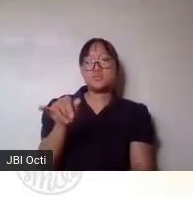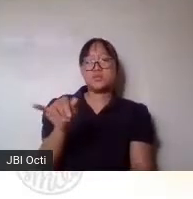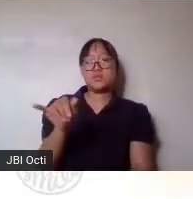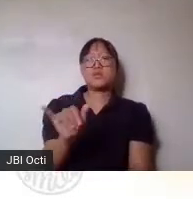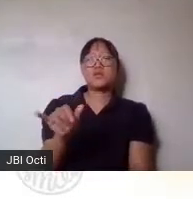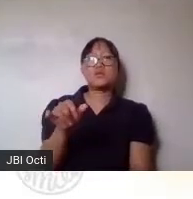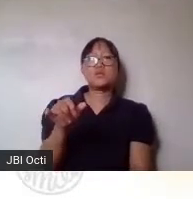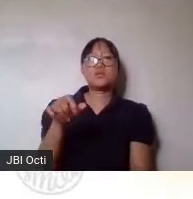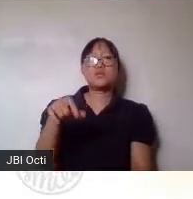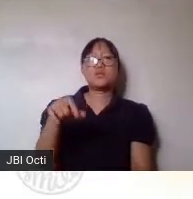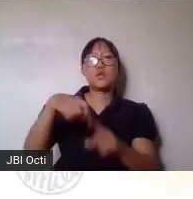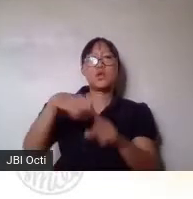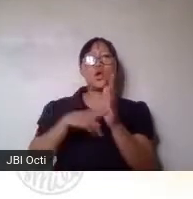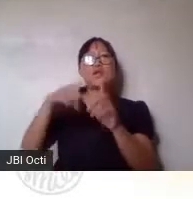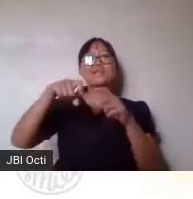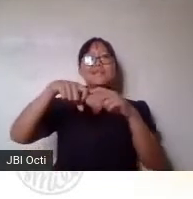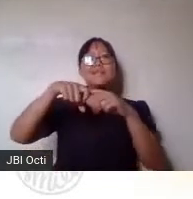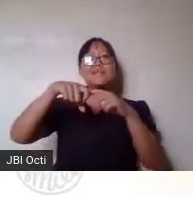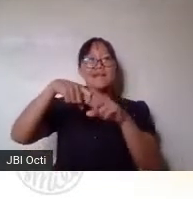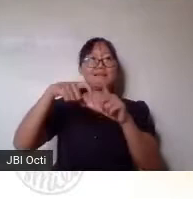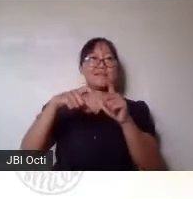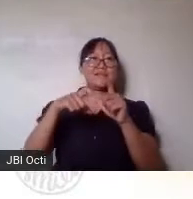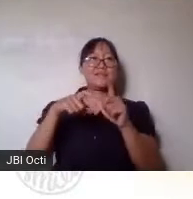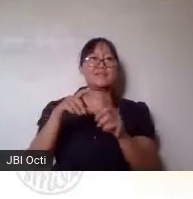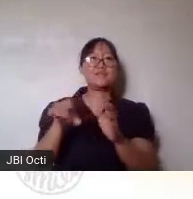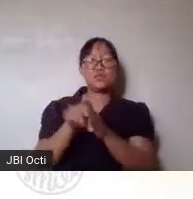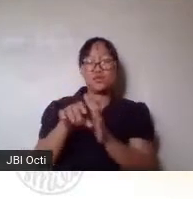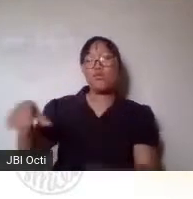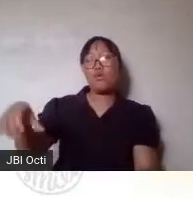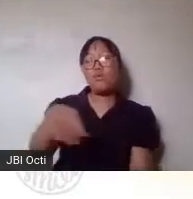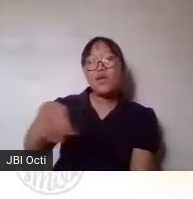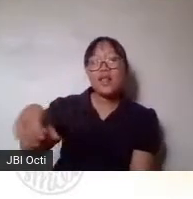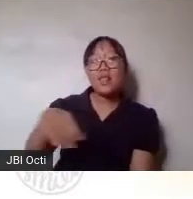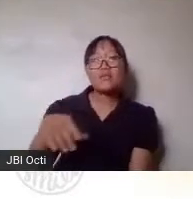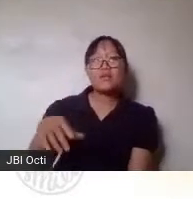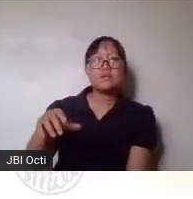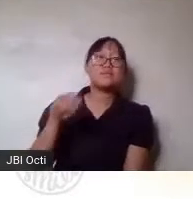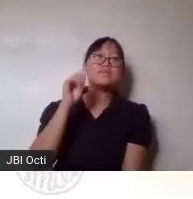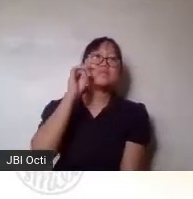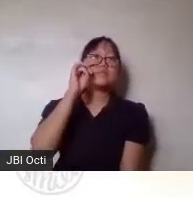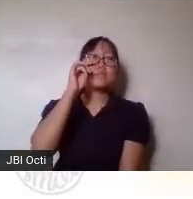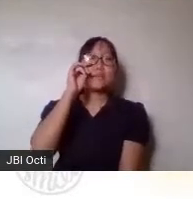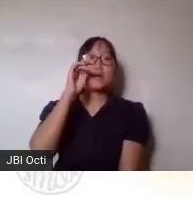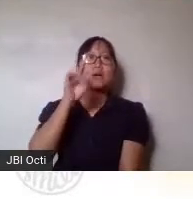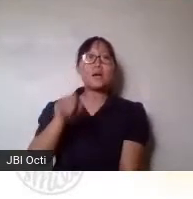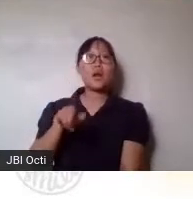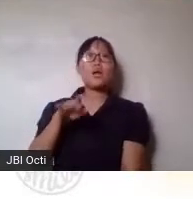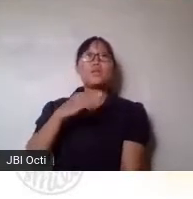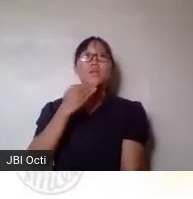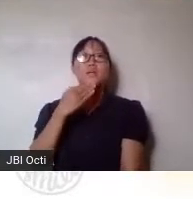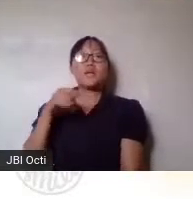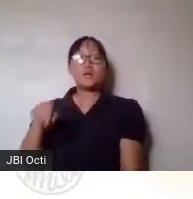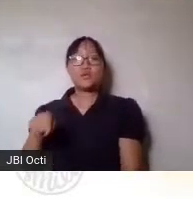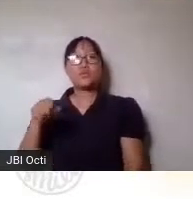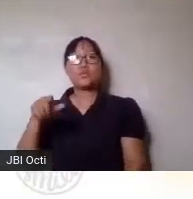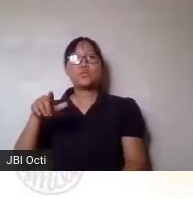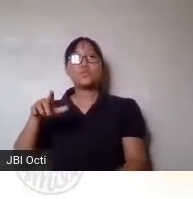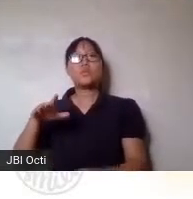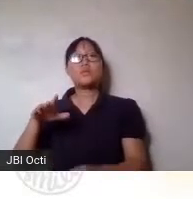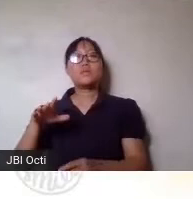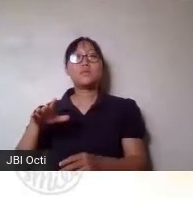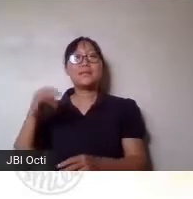kalau dari sisi ilmu kesehatan anak, ya dokter-dokter anak biasanya melihat hal ini ya. Melihat hal ini untuk